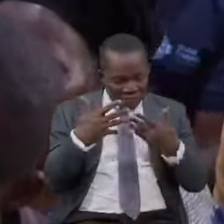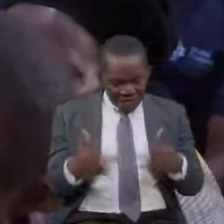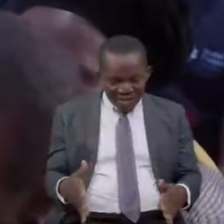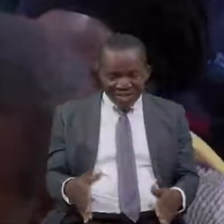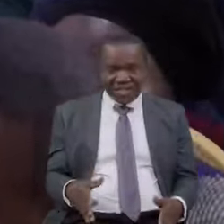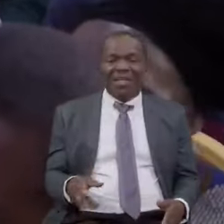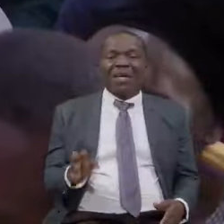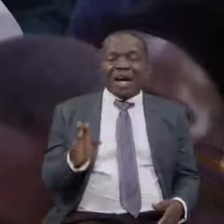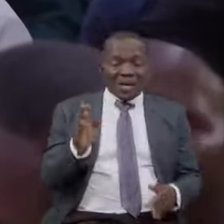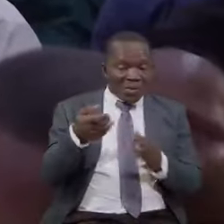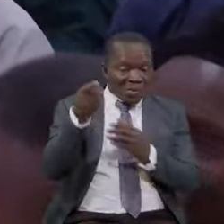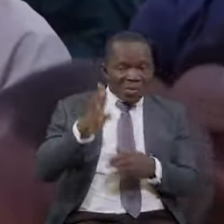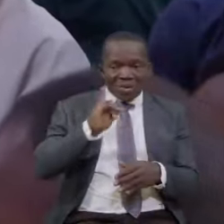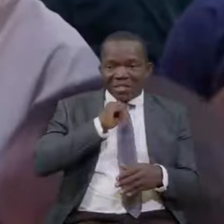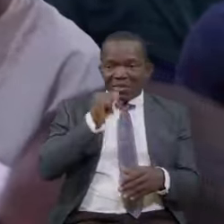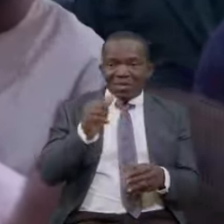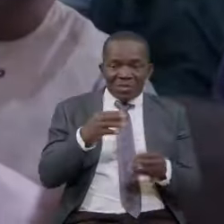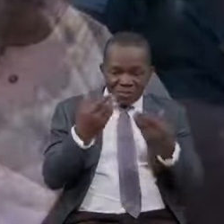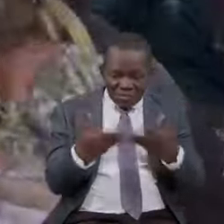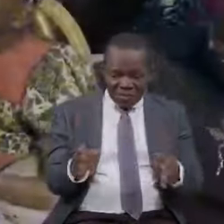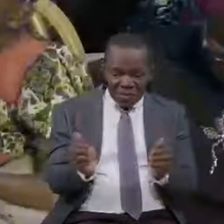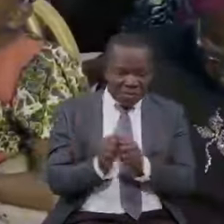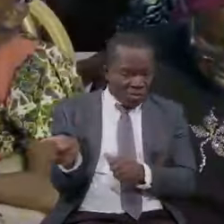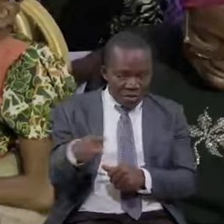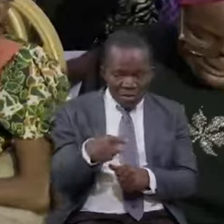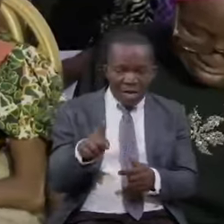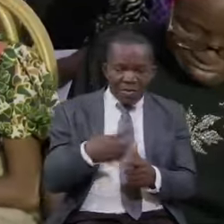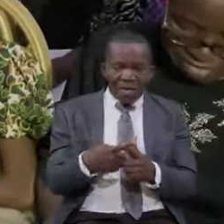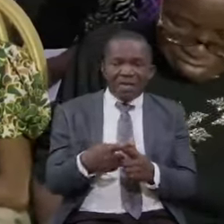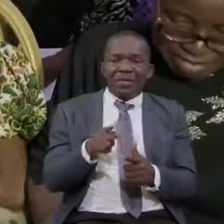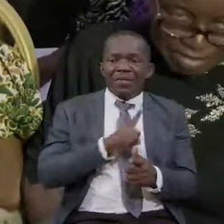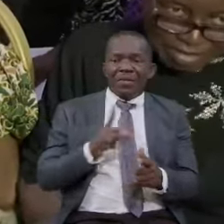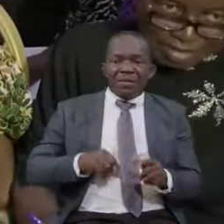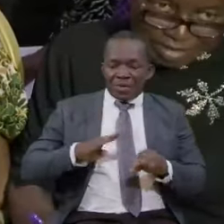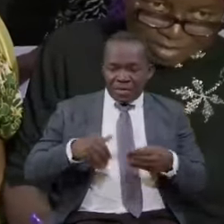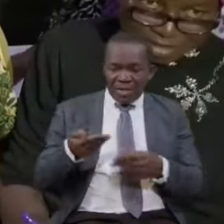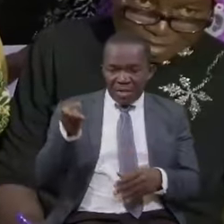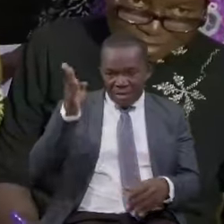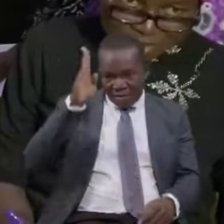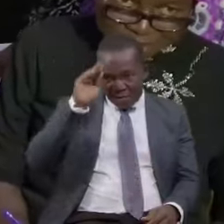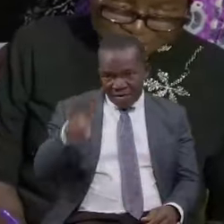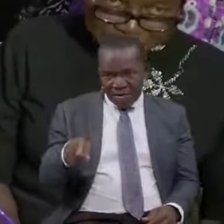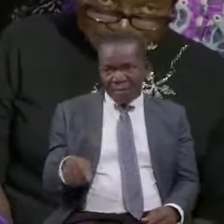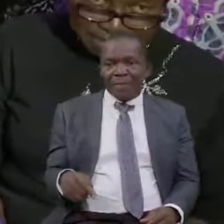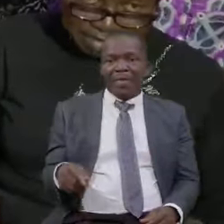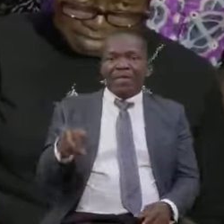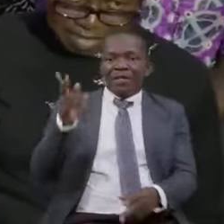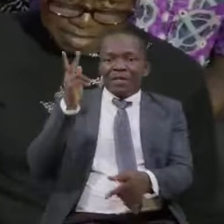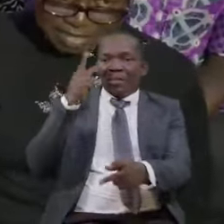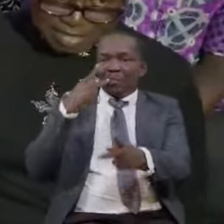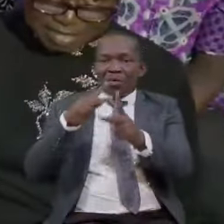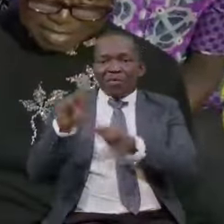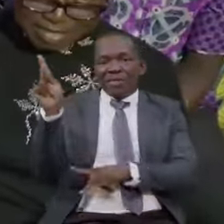ensuite il m'a donné le ministère prophétique et je dit estce c'est quelqu'un là-bas tu as ceci tu as tel problème